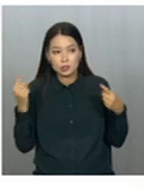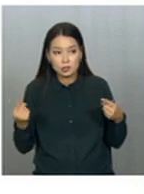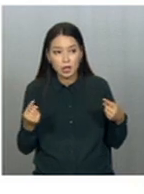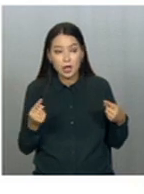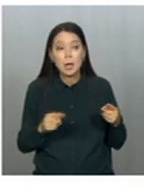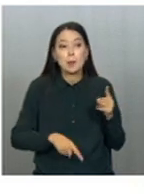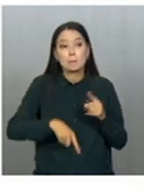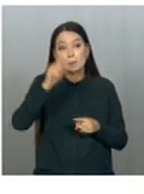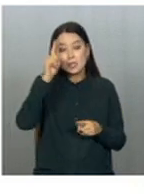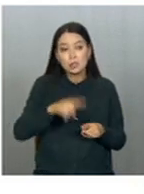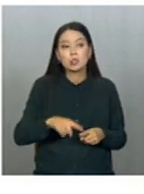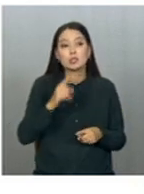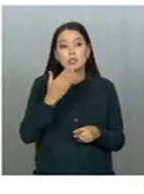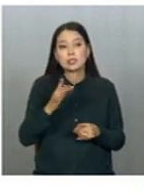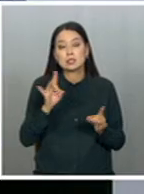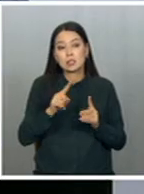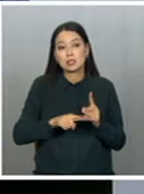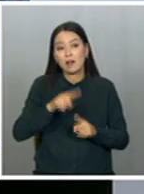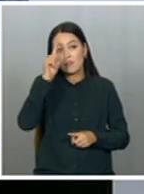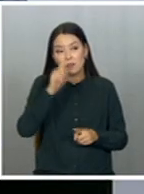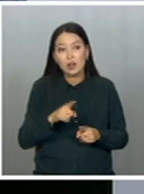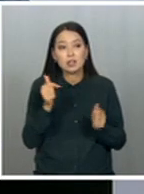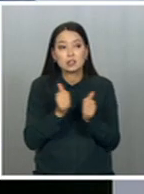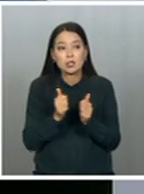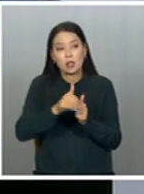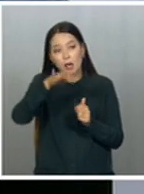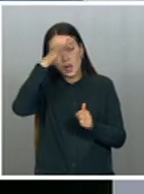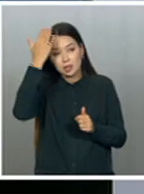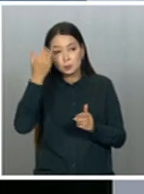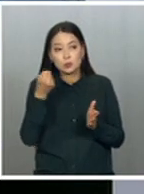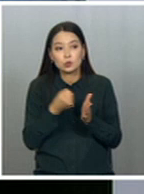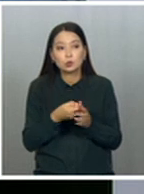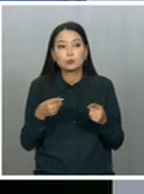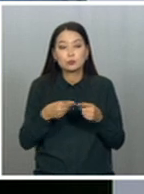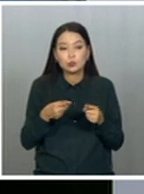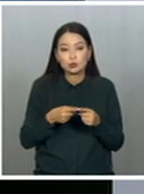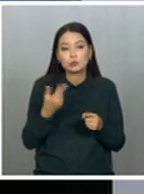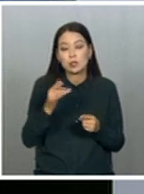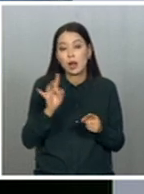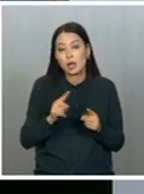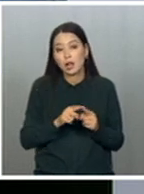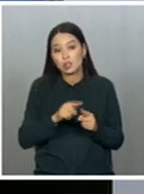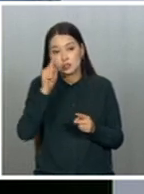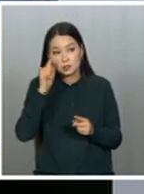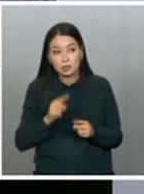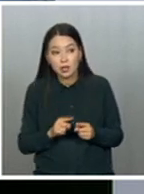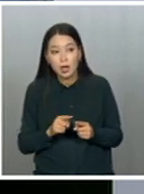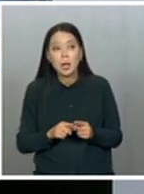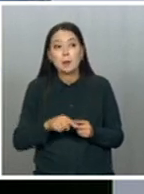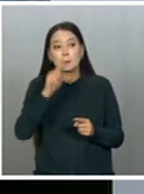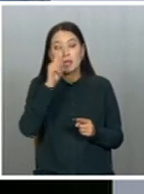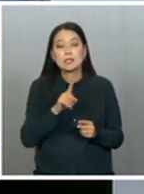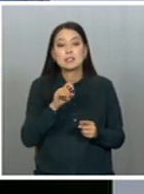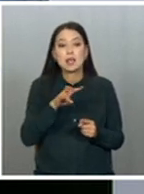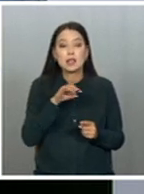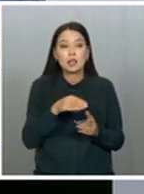көкжек сызығының вертикал жанындағы аспан денесіне дейінгі бұрыштық арақашықтық. Биіктік зенитке